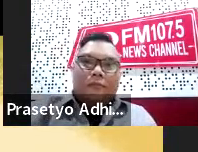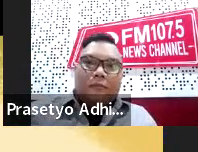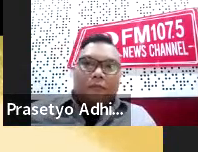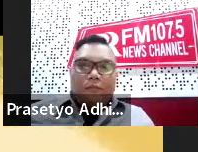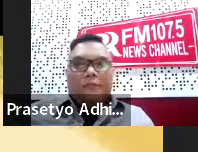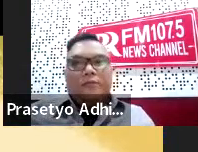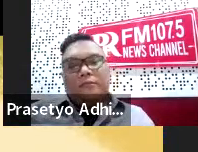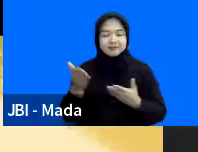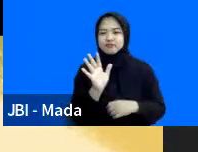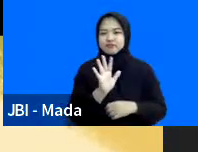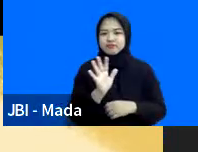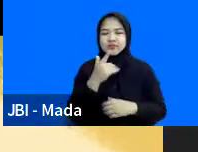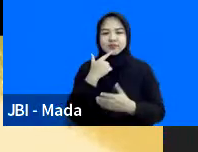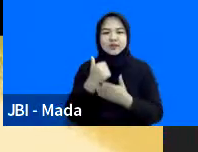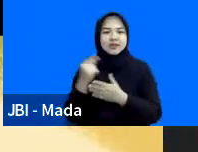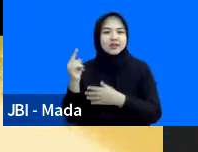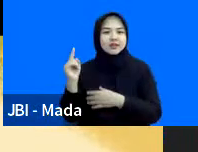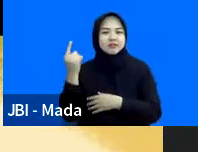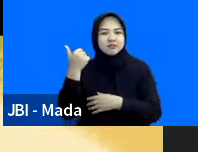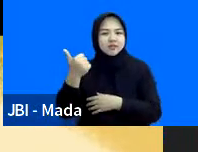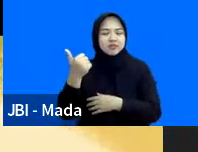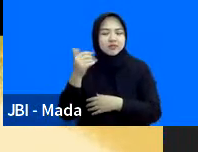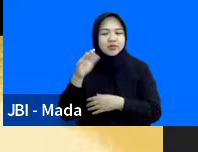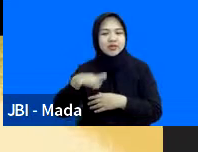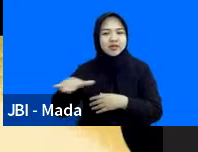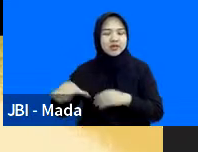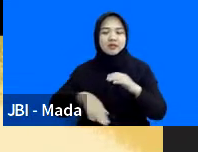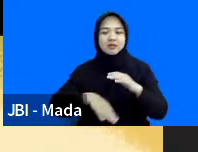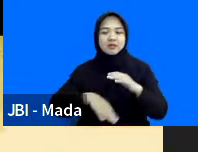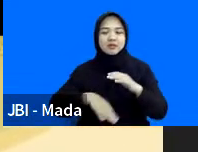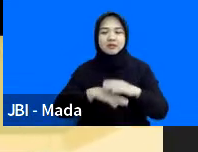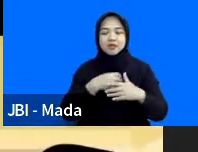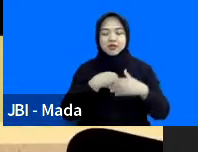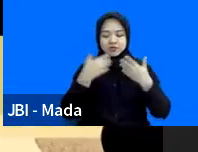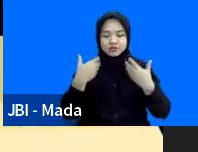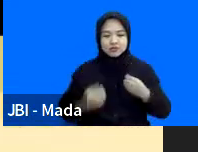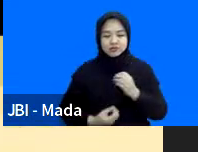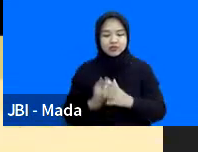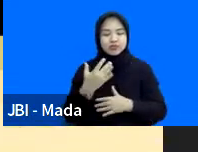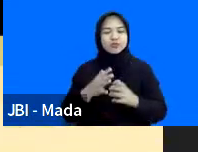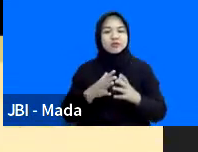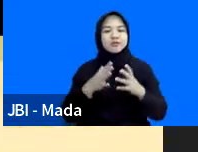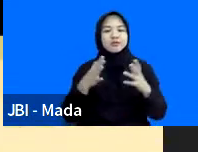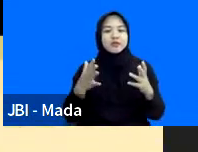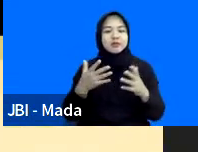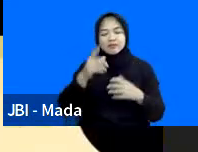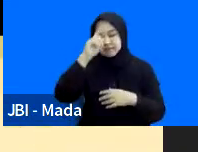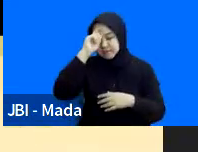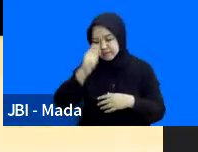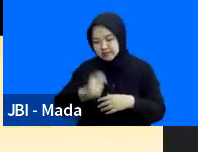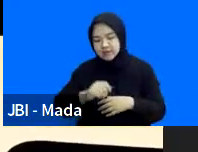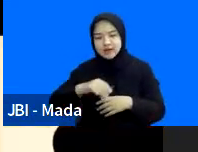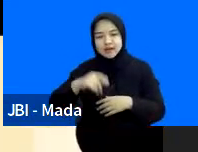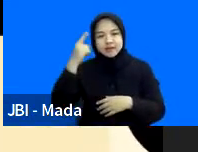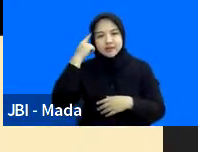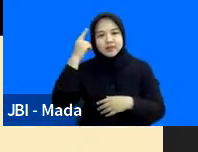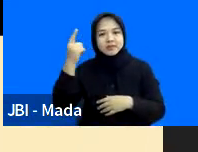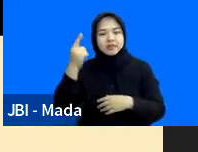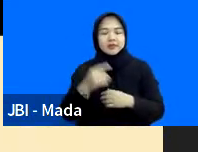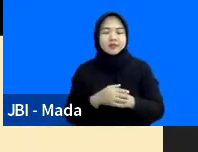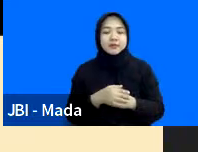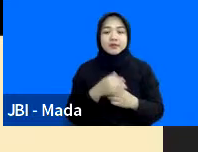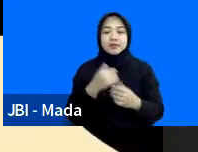non-diskriminasi, kepentingan terbaik bagi anak, pemenuhan hak tumbuh dan berkembang, serta menghargai pendapat anak. Pada